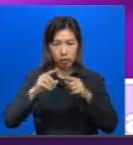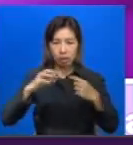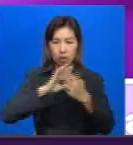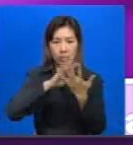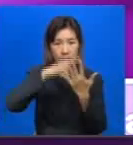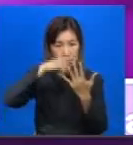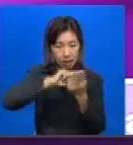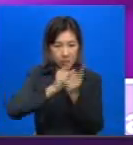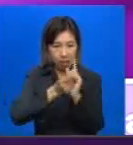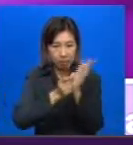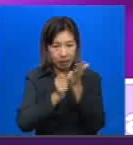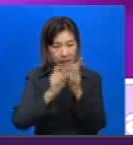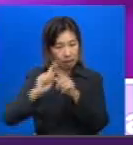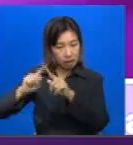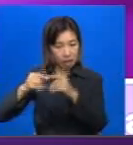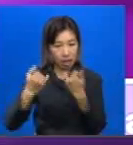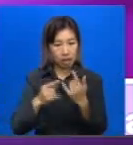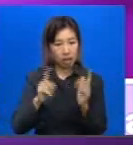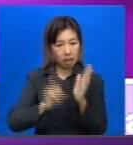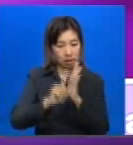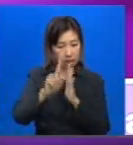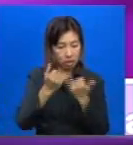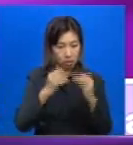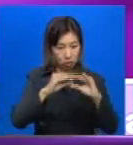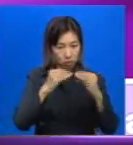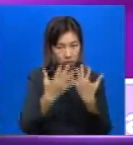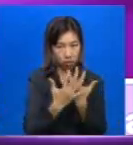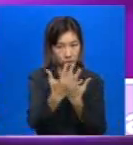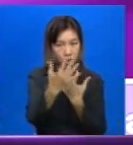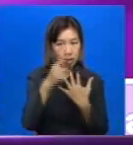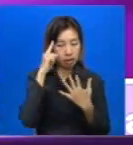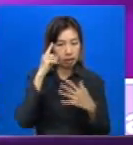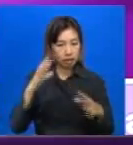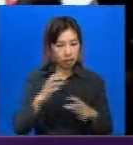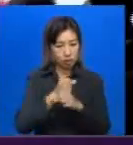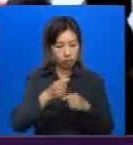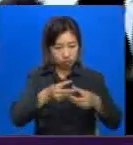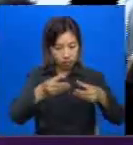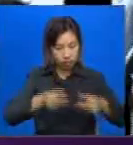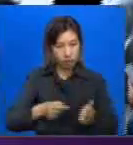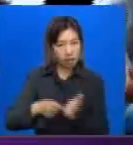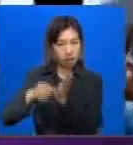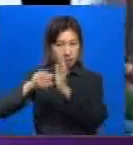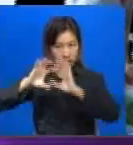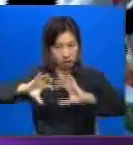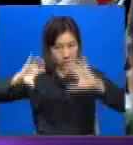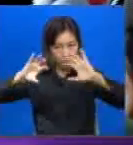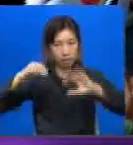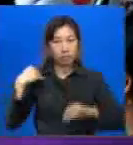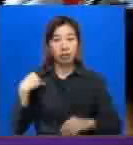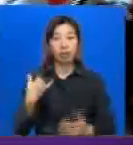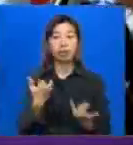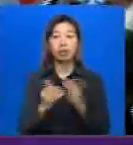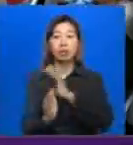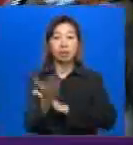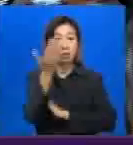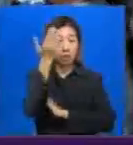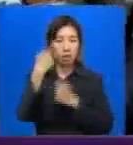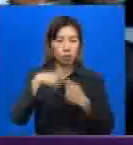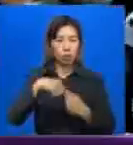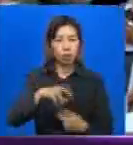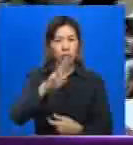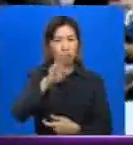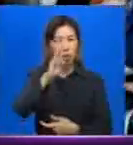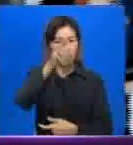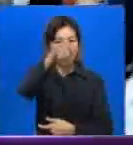ข้อมูลจัดทำพิมพ์เขียวเสนอรัฐบาลชุดใหม่การชุมนุมของกลุ่มกปปสที่เวทีสวนลุมพินีในช่วงเช้ามีนายสุเทพ